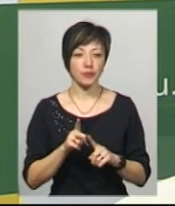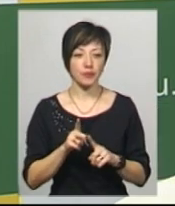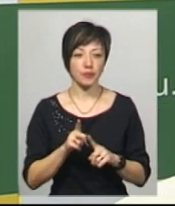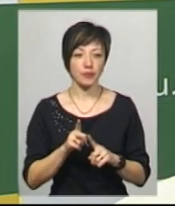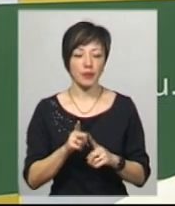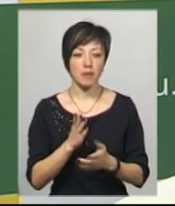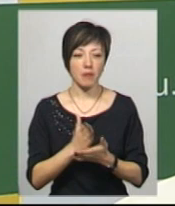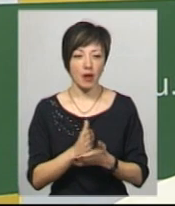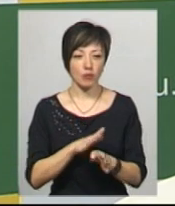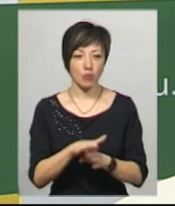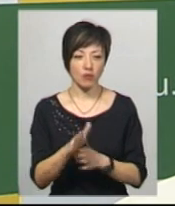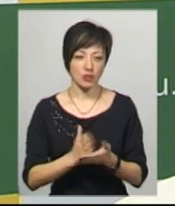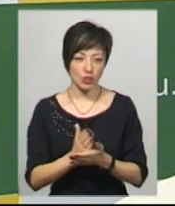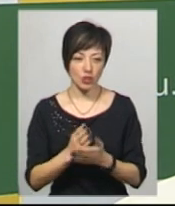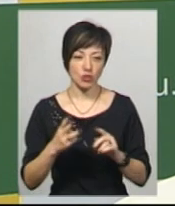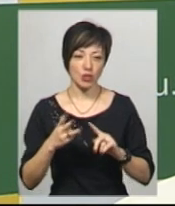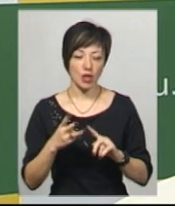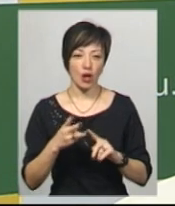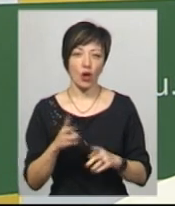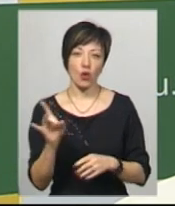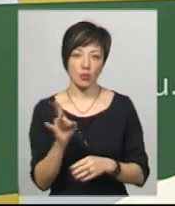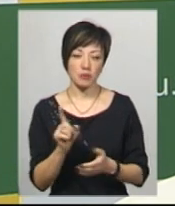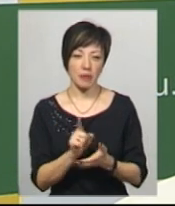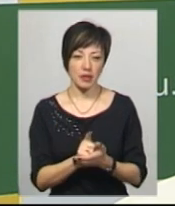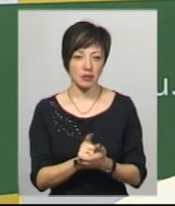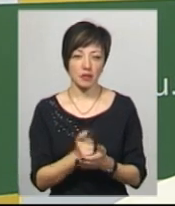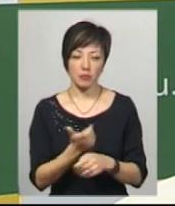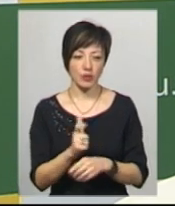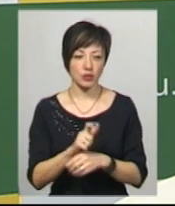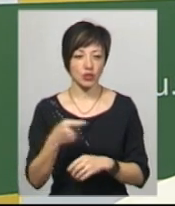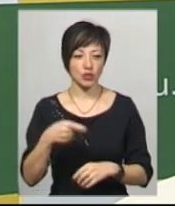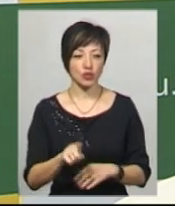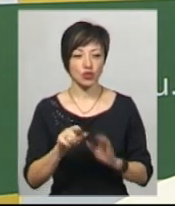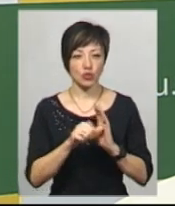страхування, мати повний стаж і розмір пенсії не перевищує